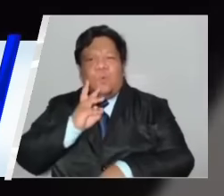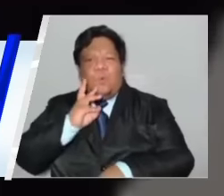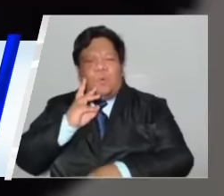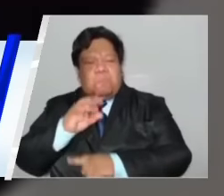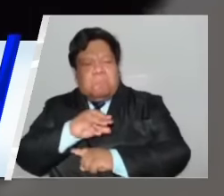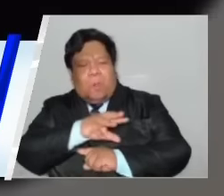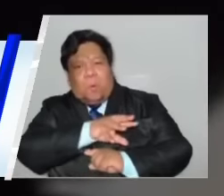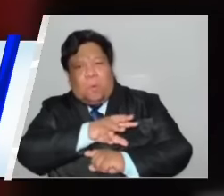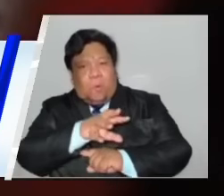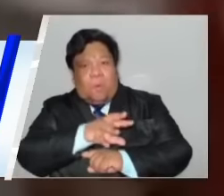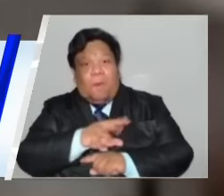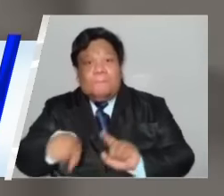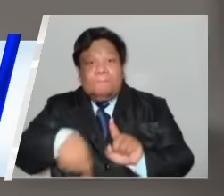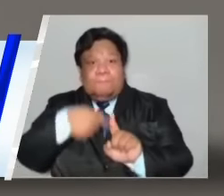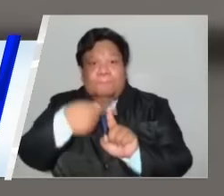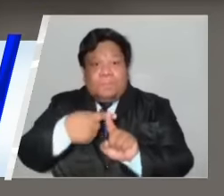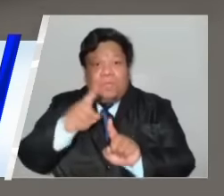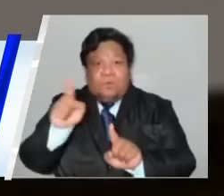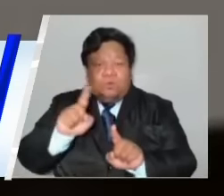Pagbuaya.